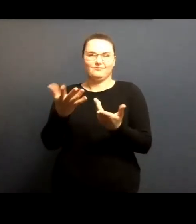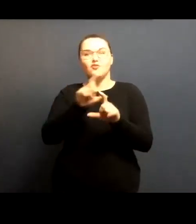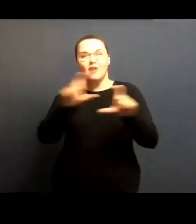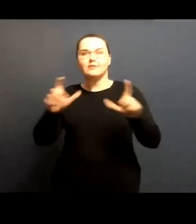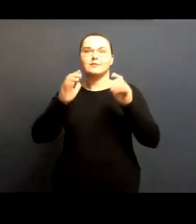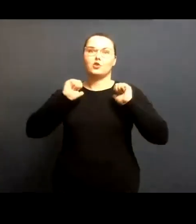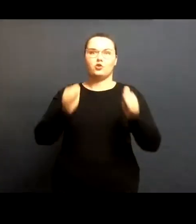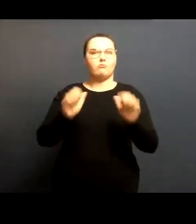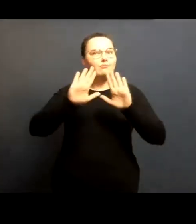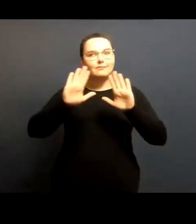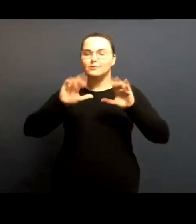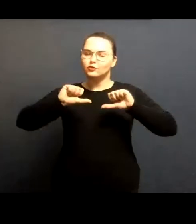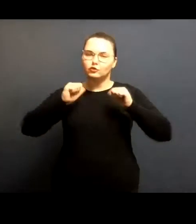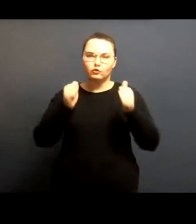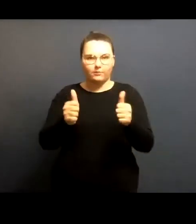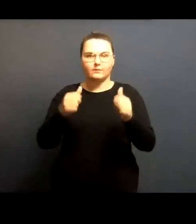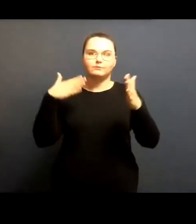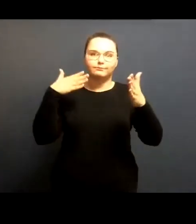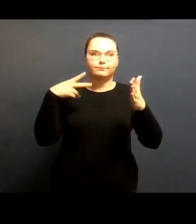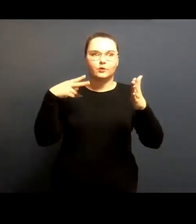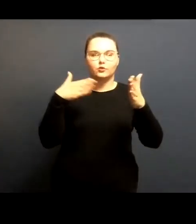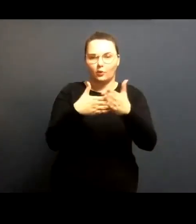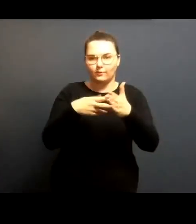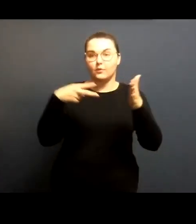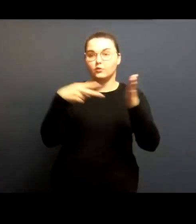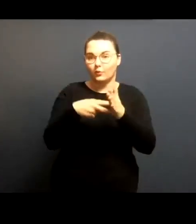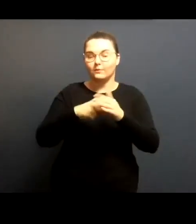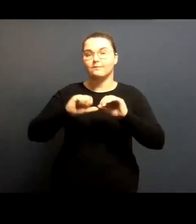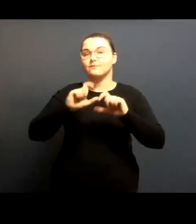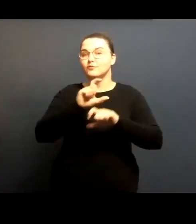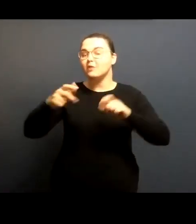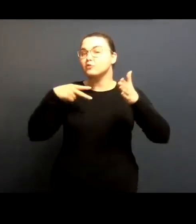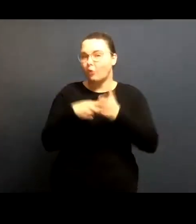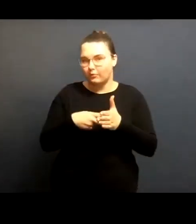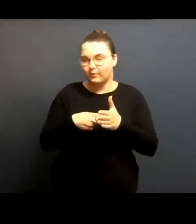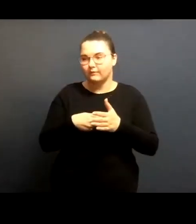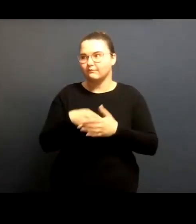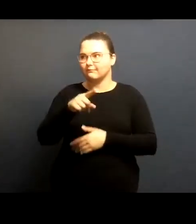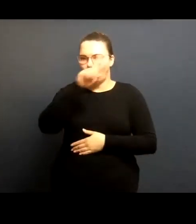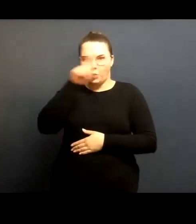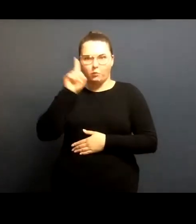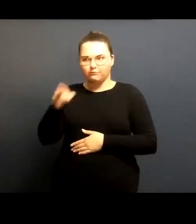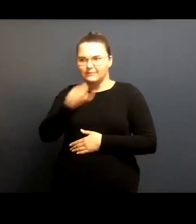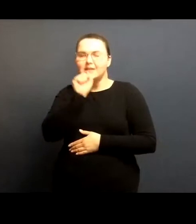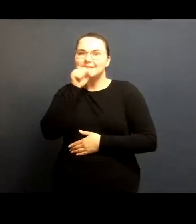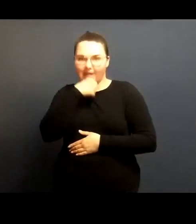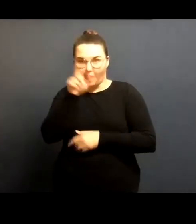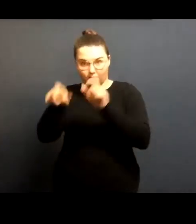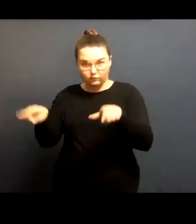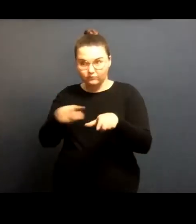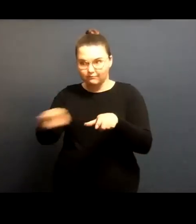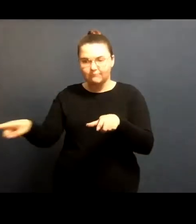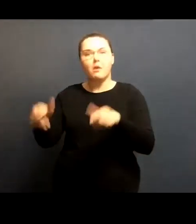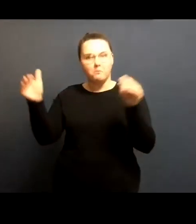ludzie starsi mogą młodnieć, że jest to pewna sztuka życia, za którą